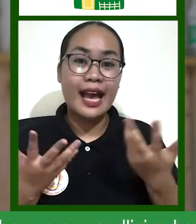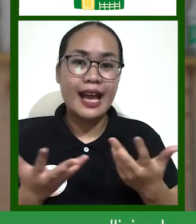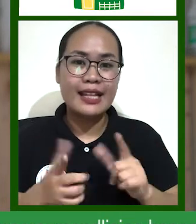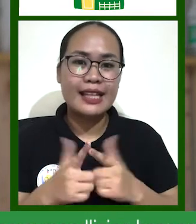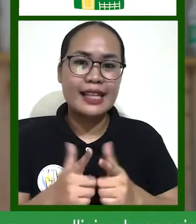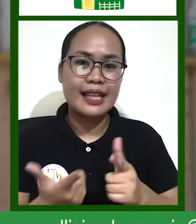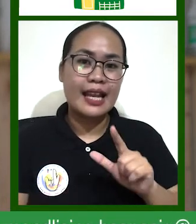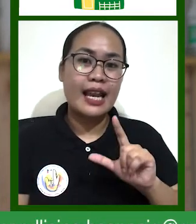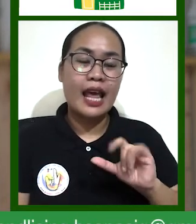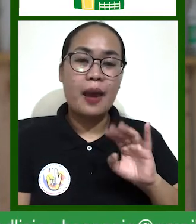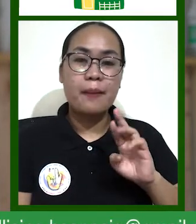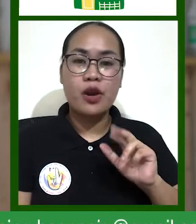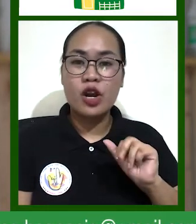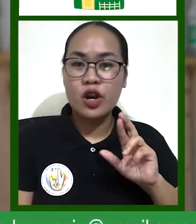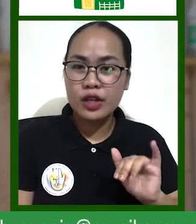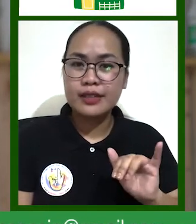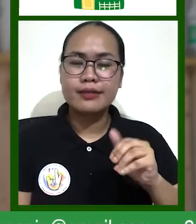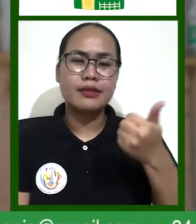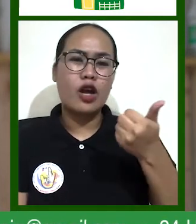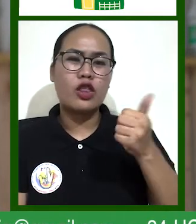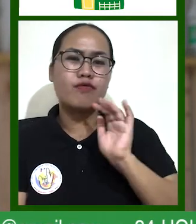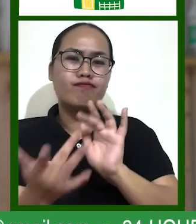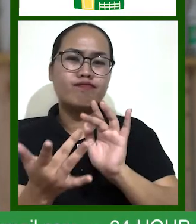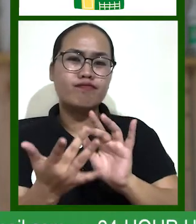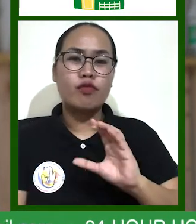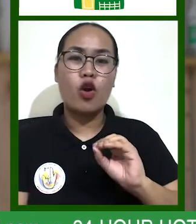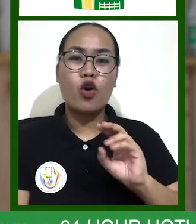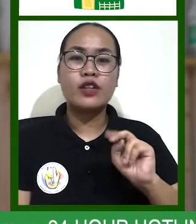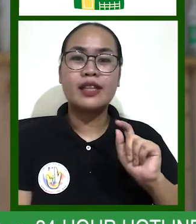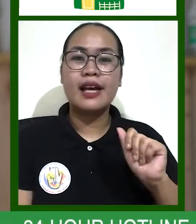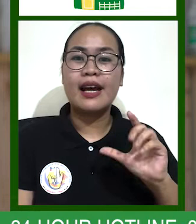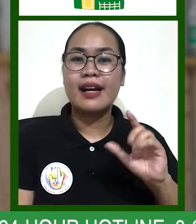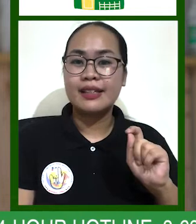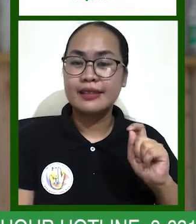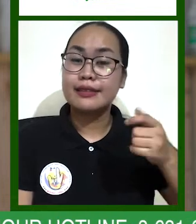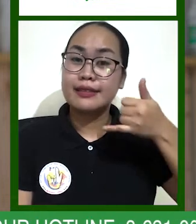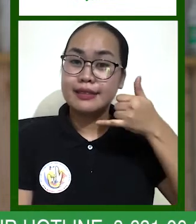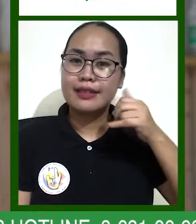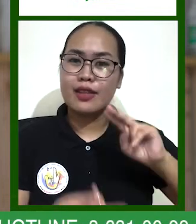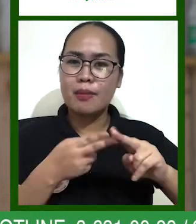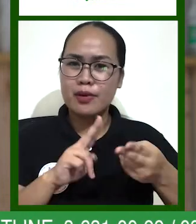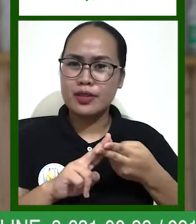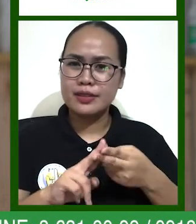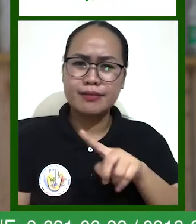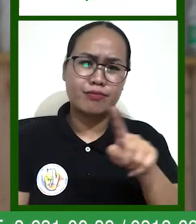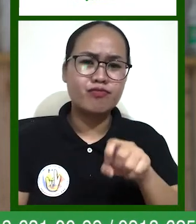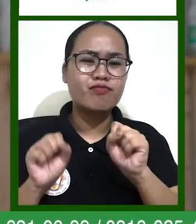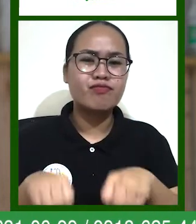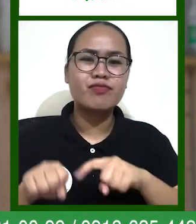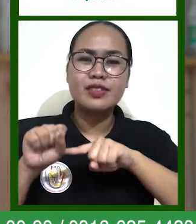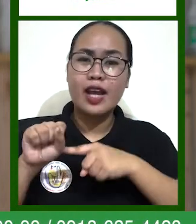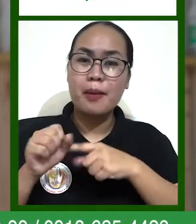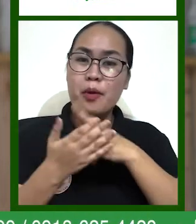contact numbers. Nang sa ganun ay masimulan na natin ang programang ito muli. At mas marami